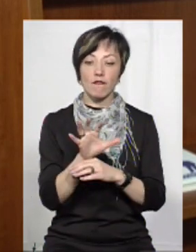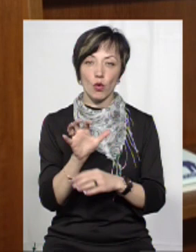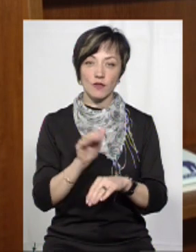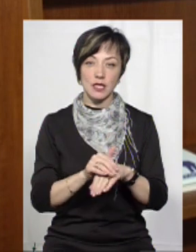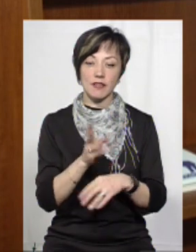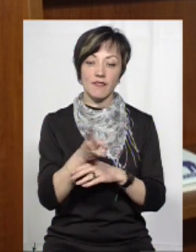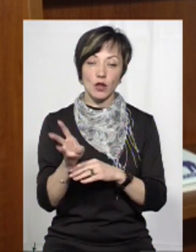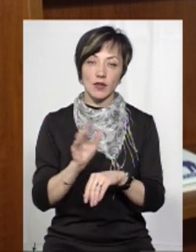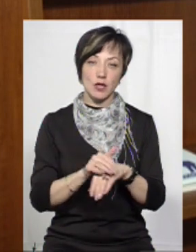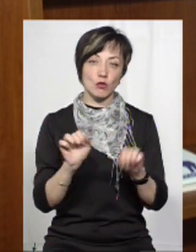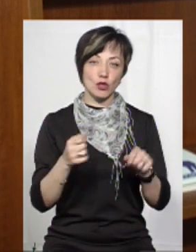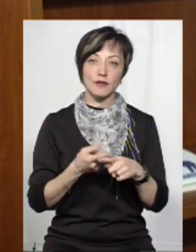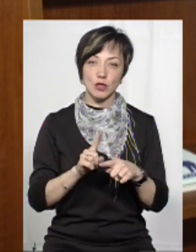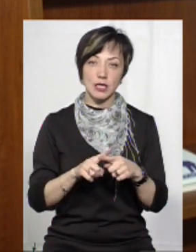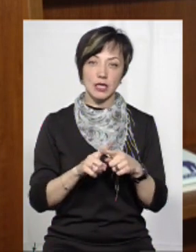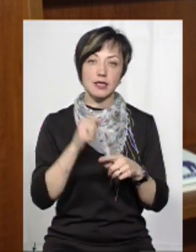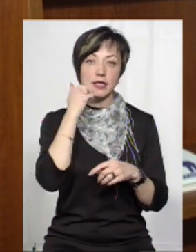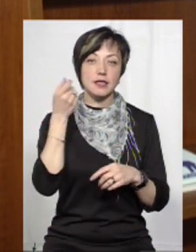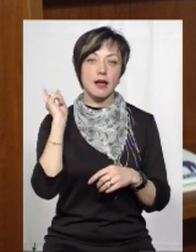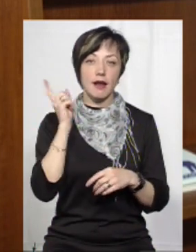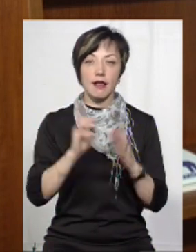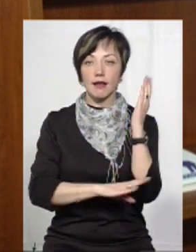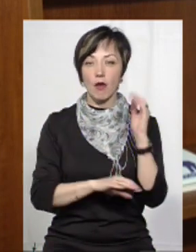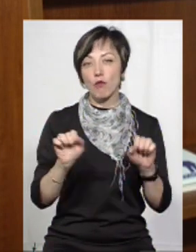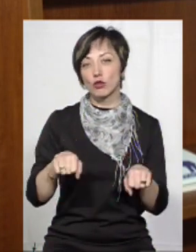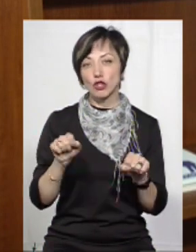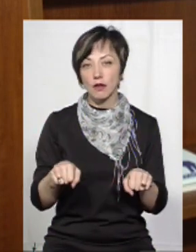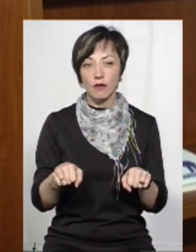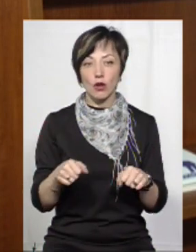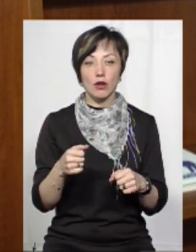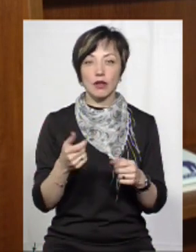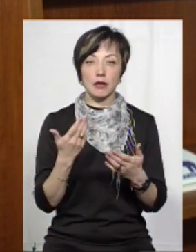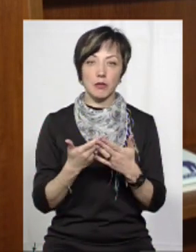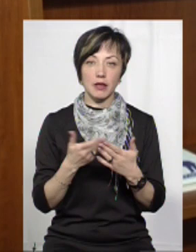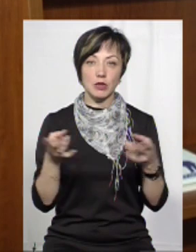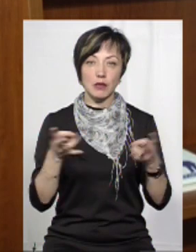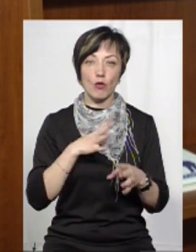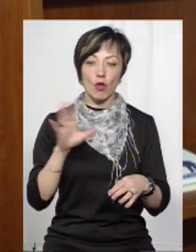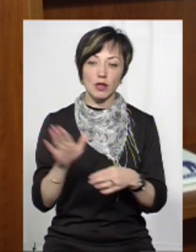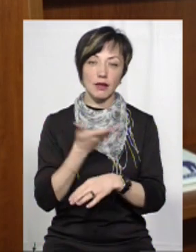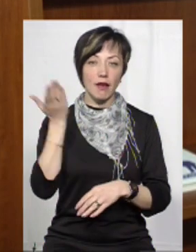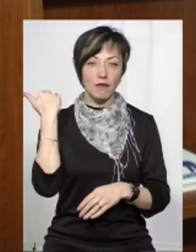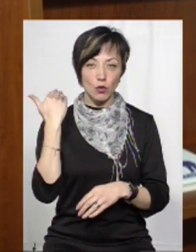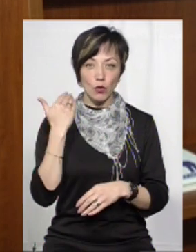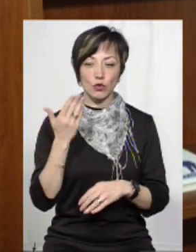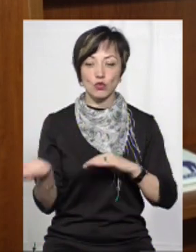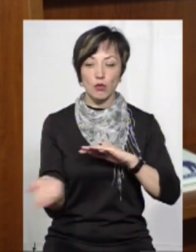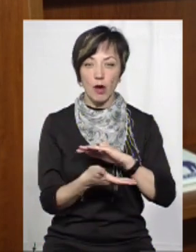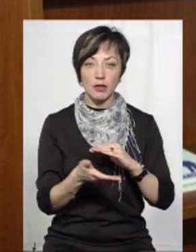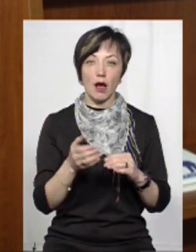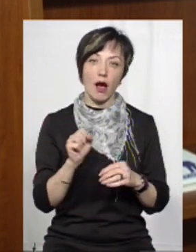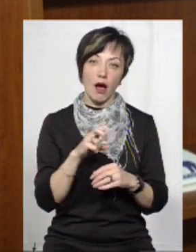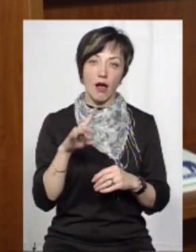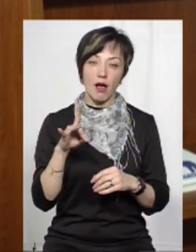фотофіксацію, відеофіксацію, можливо, це якраз застаріле якесь дерево, можливо, його вже, наприклад, потрібно було давно знести, зрубати. Ось,